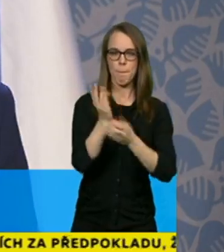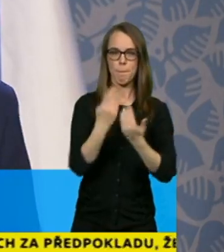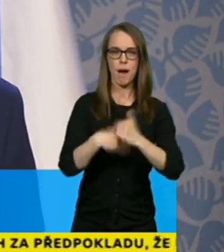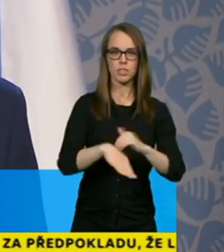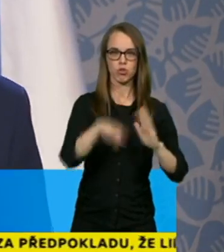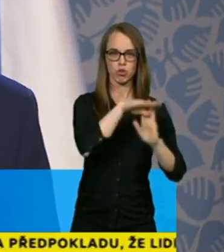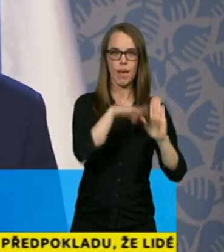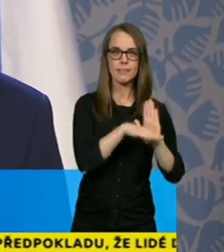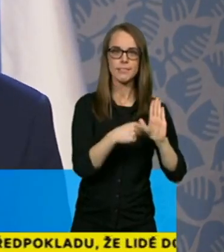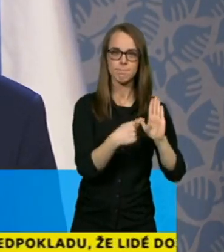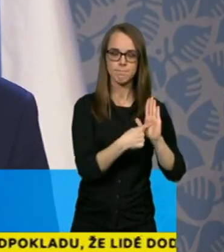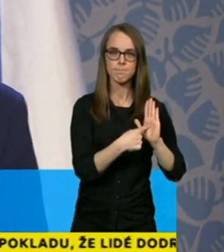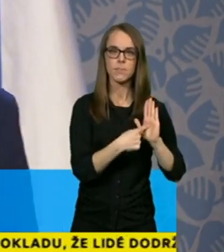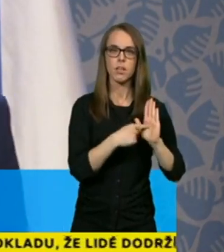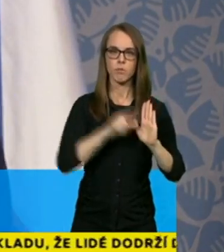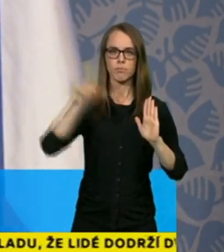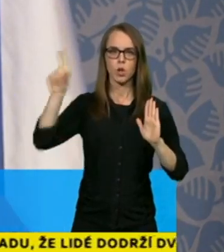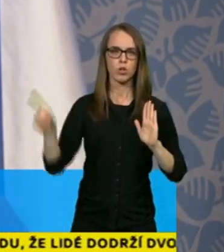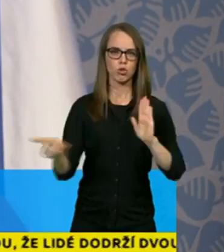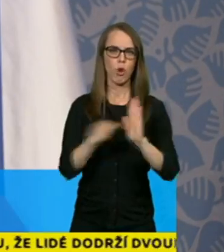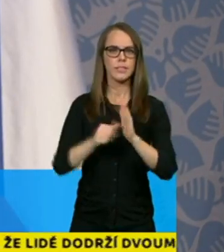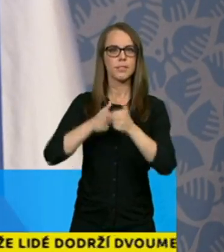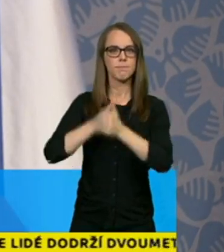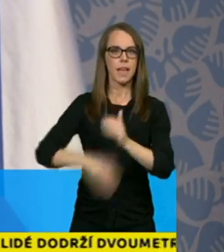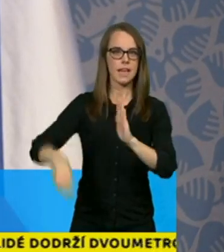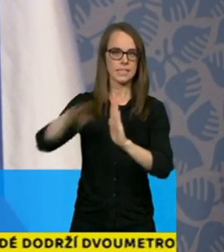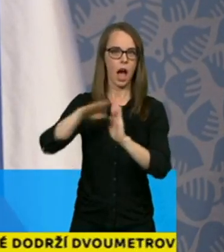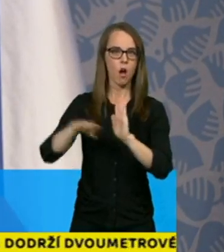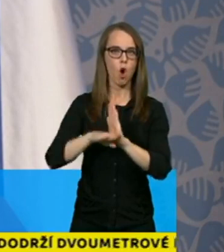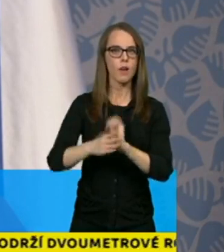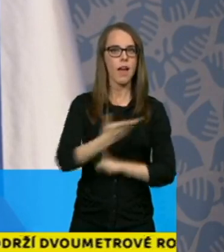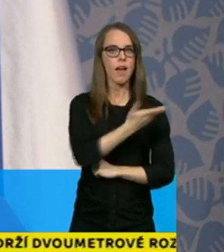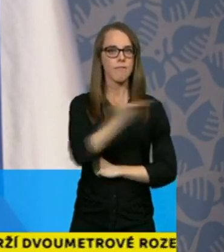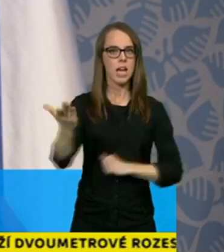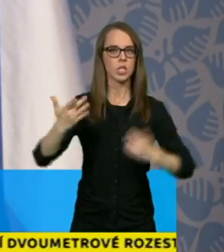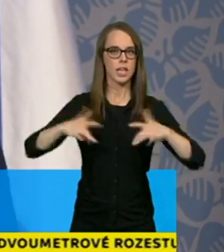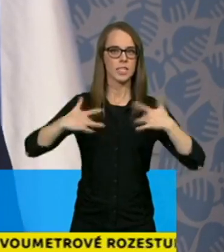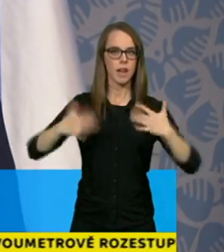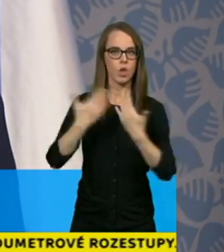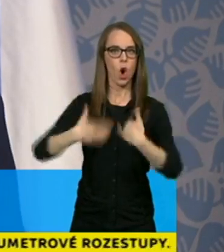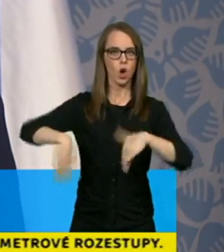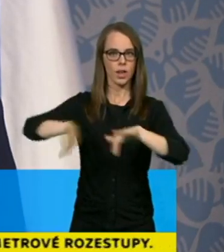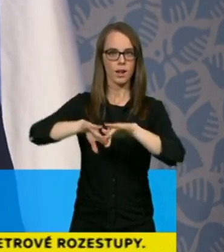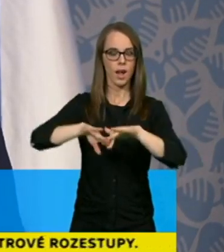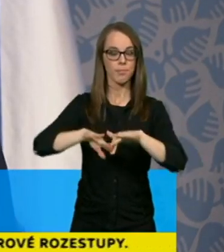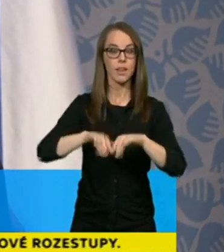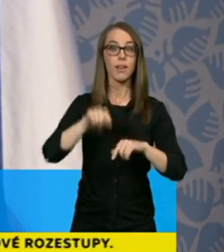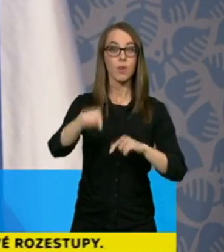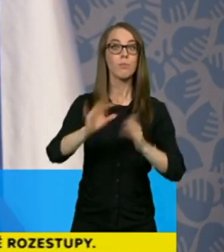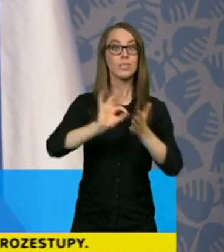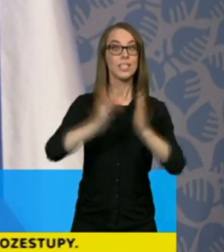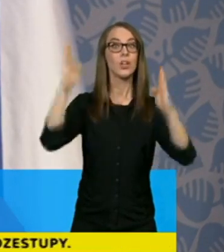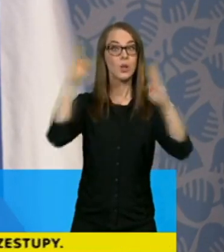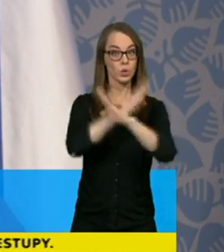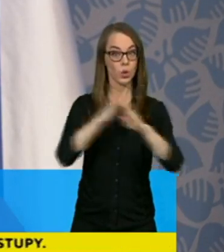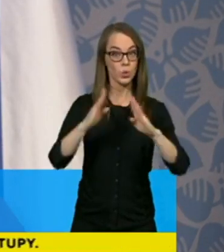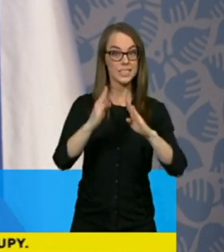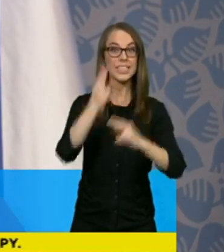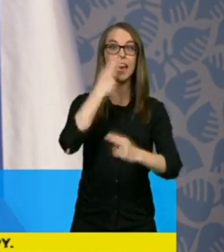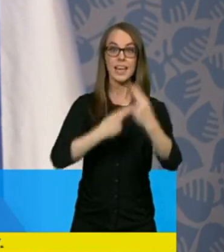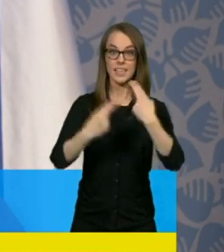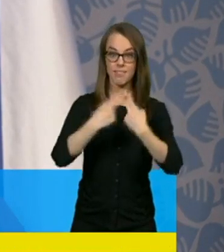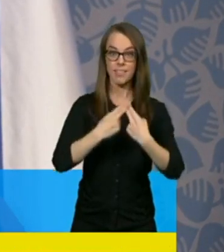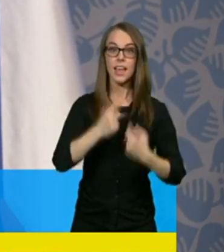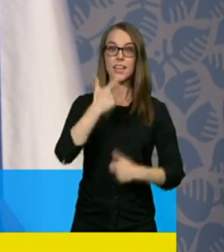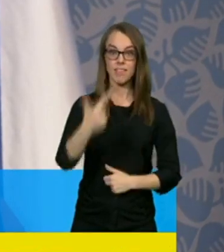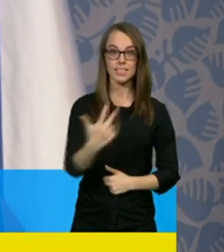ministerstva zdravotnictví podle zákona o ochraně veřejného zdraví, kdy tedy od 25. května měníme